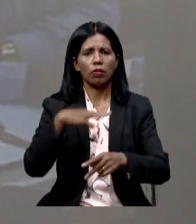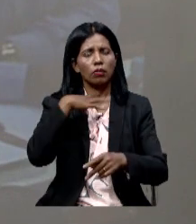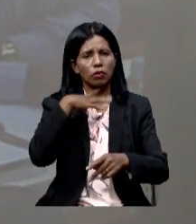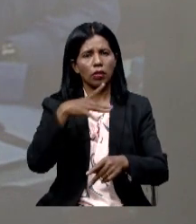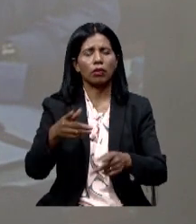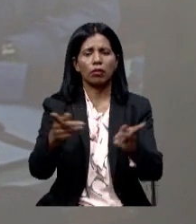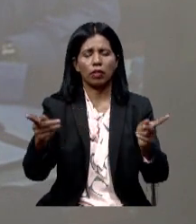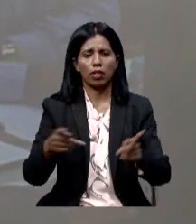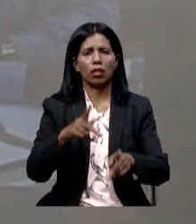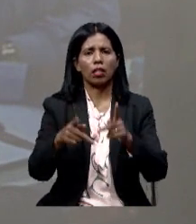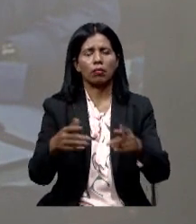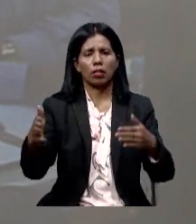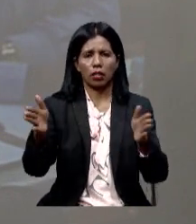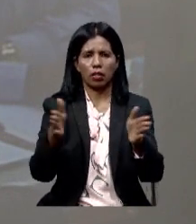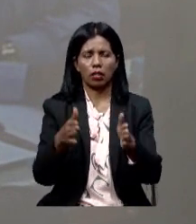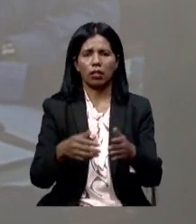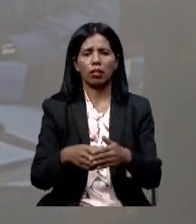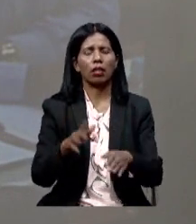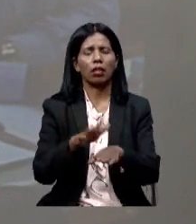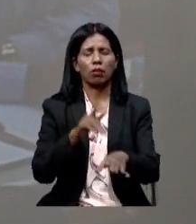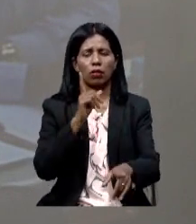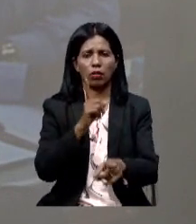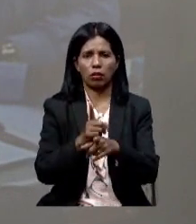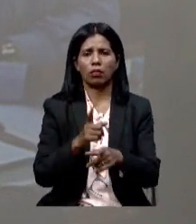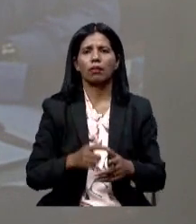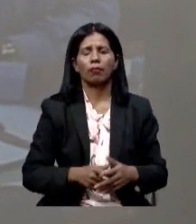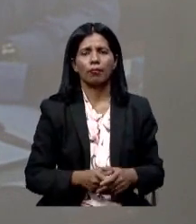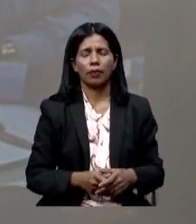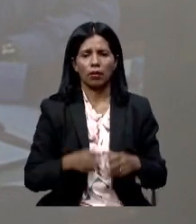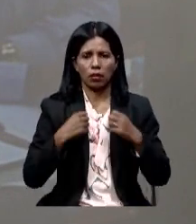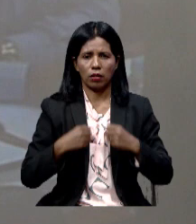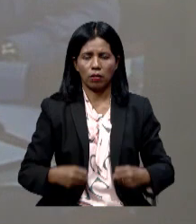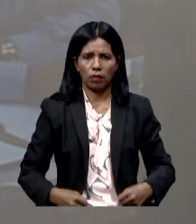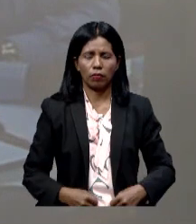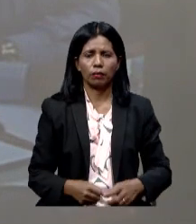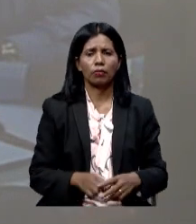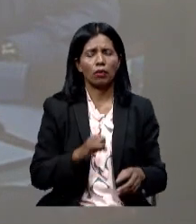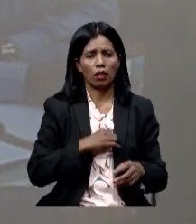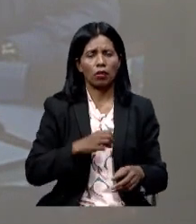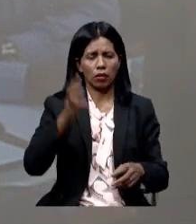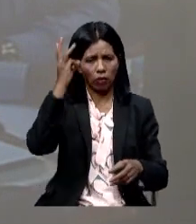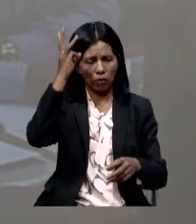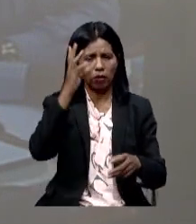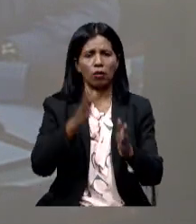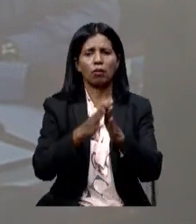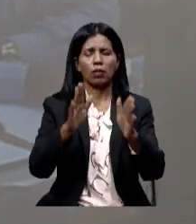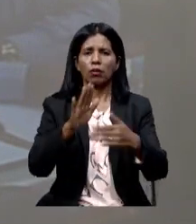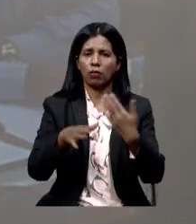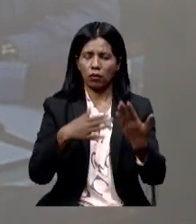itani komendari ni let. Ida ne afeta tep tepes ba Saudi. Hasin te perkupasang sirane